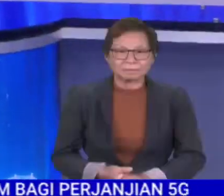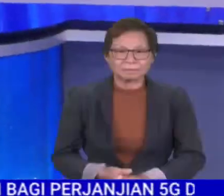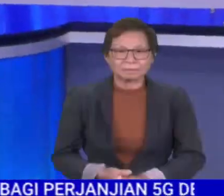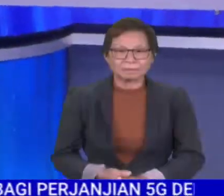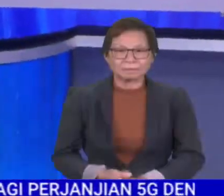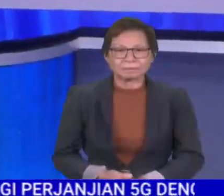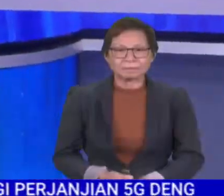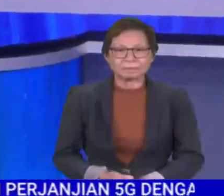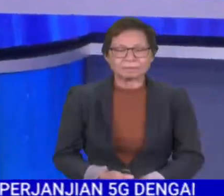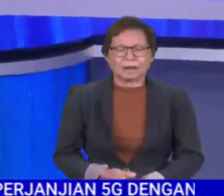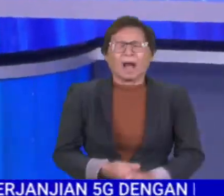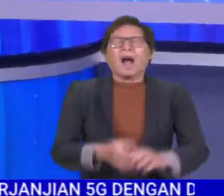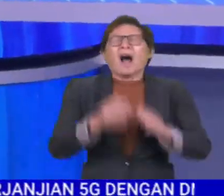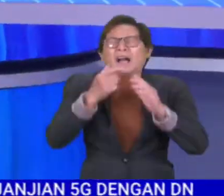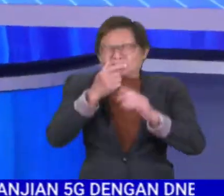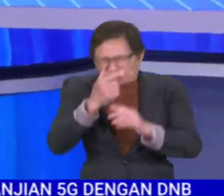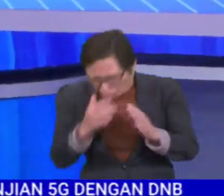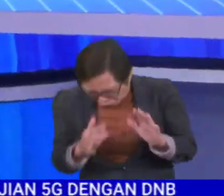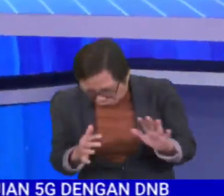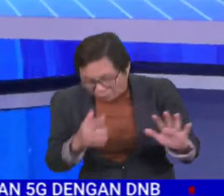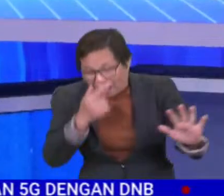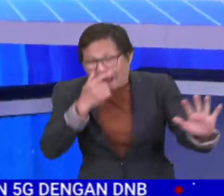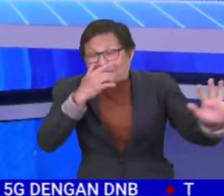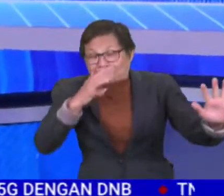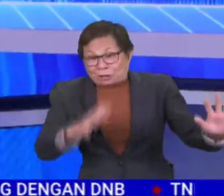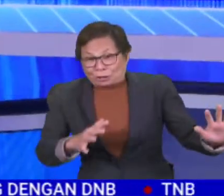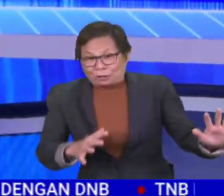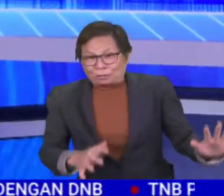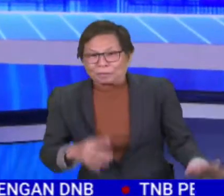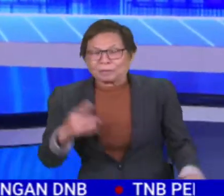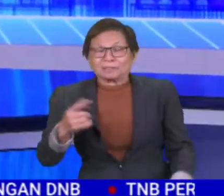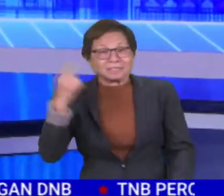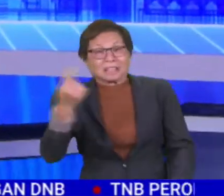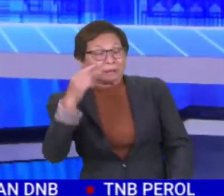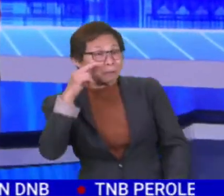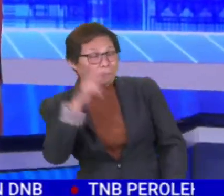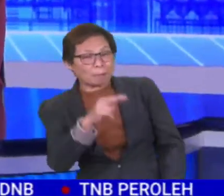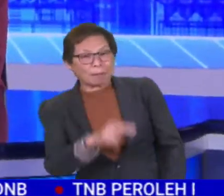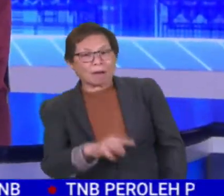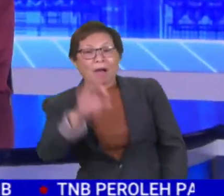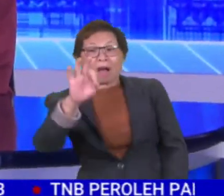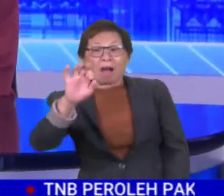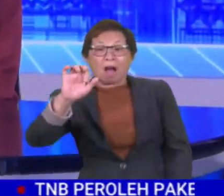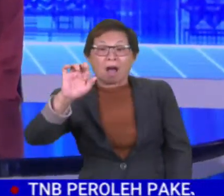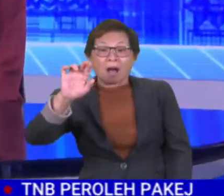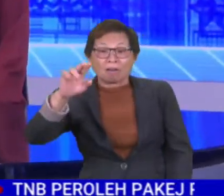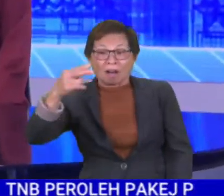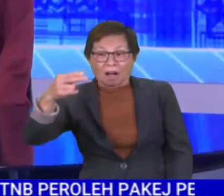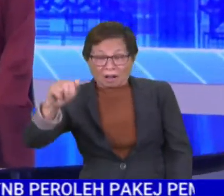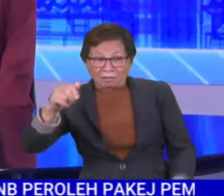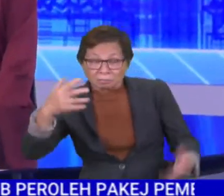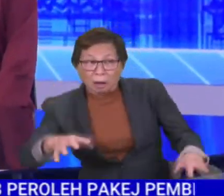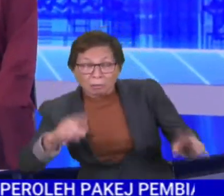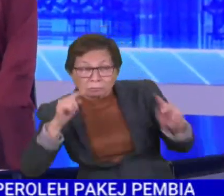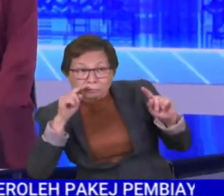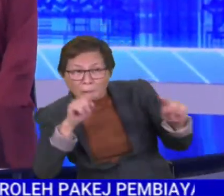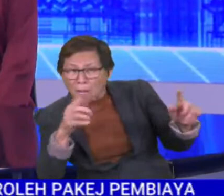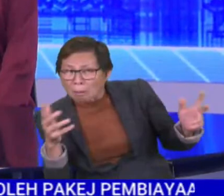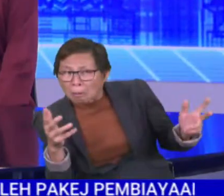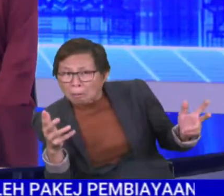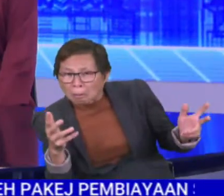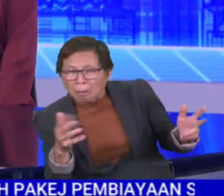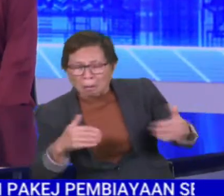Farah, manusia bersin, hajim. Memang kita selalu nampak. Tapi Farah pernah nampak tak macam mana